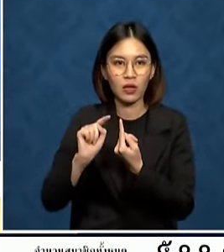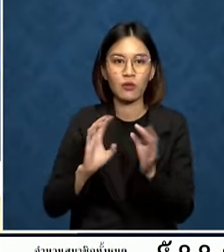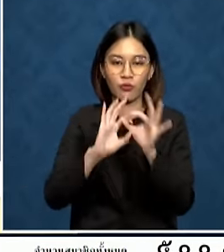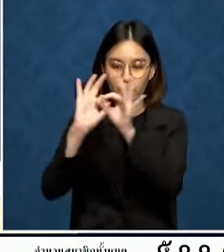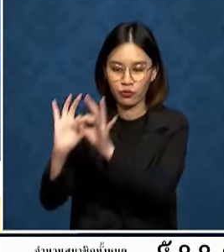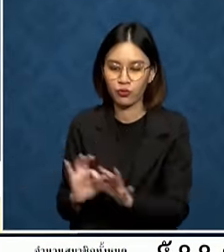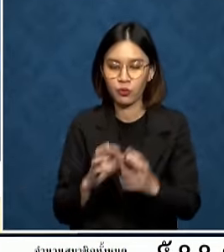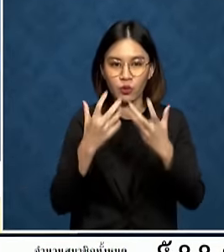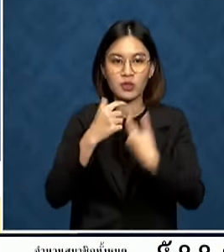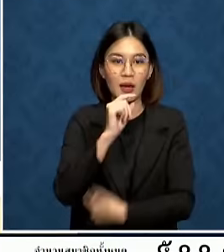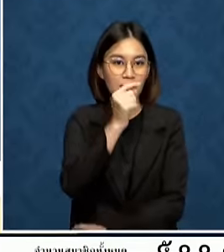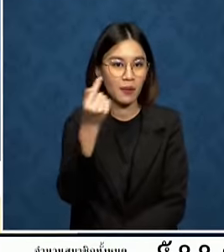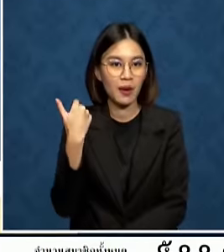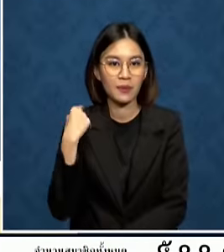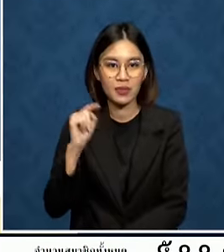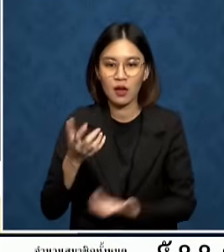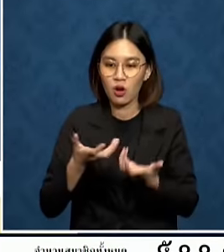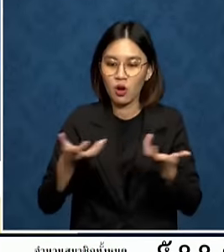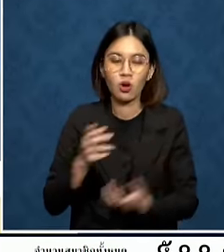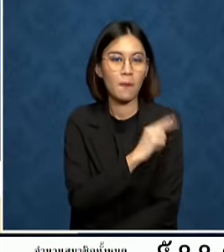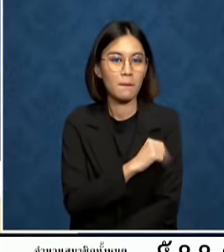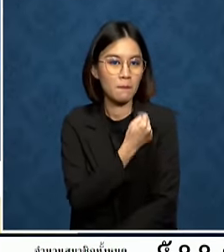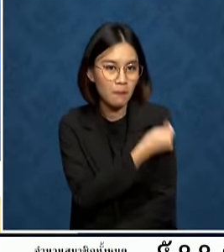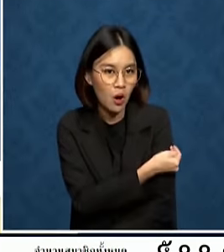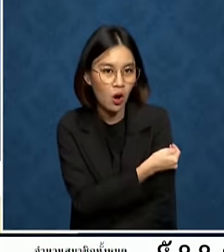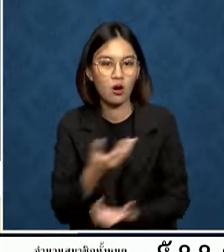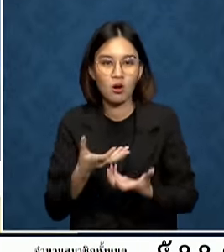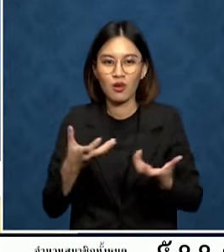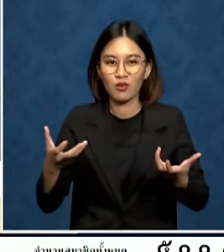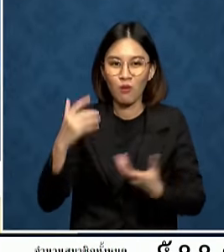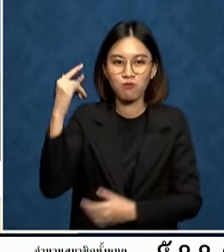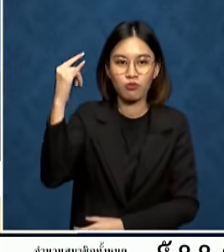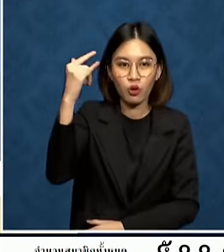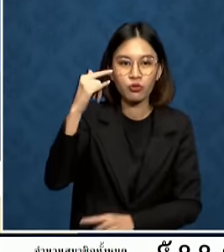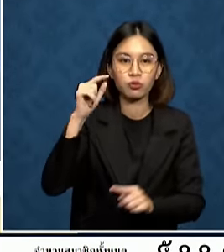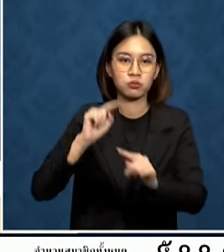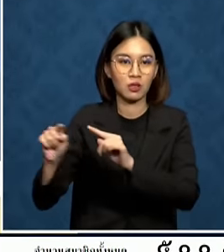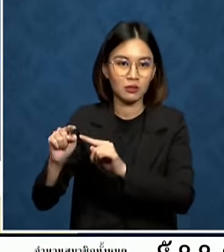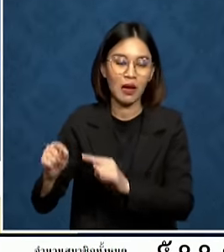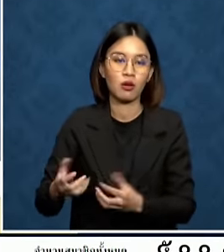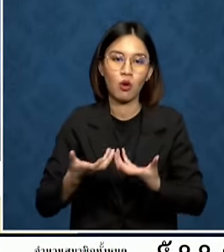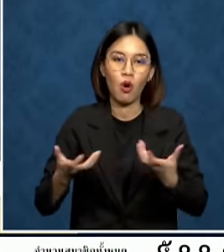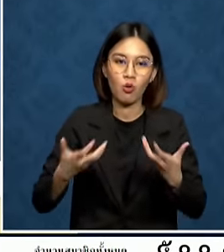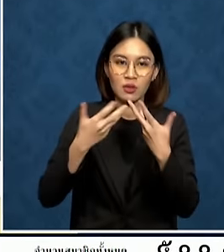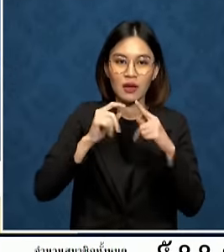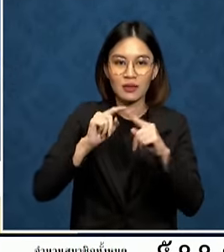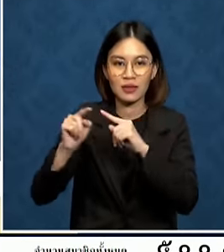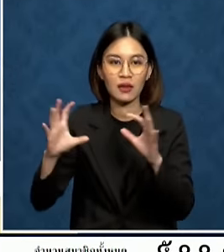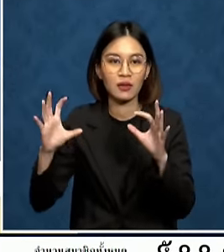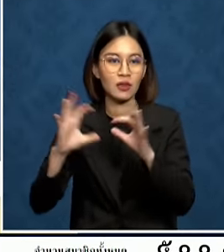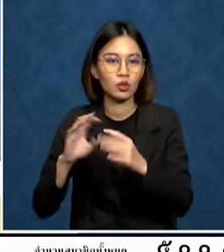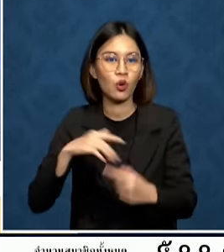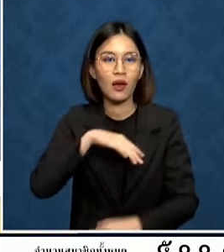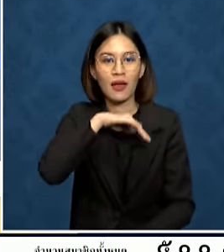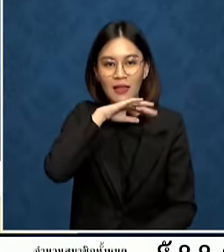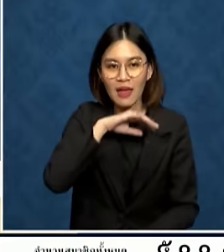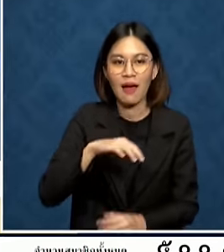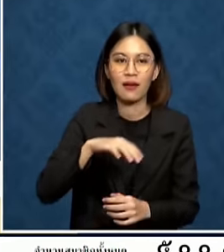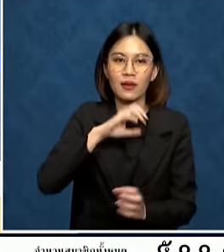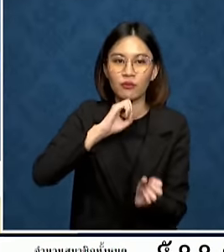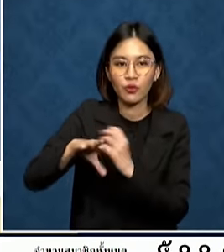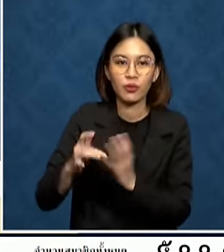อุตสาหกรรมใหม่ให้ได้ไม่ว่าจะเป็นเครื่องมือแพทย์หรือชิ้นส่วนอากาศยานตลอดจนอุตสาหกรรมเกี่ยวข้องอื่นๆเช่นขยะจากเทคโนโลยี